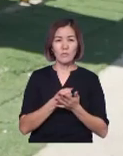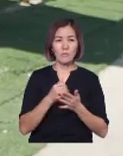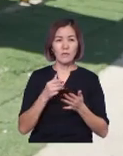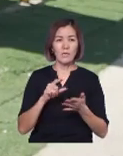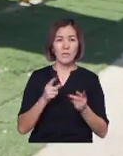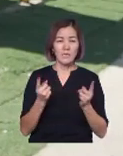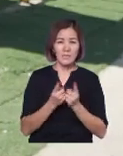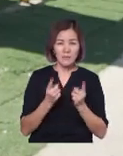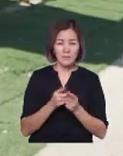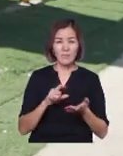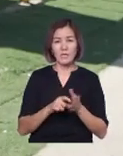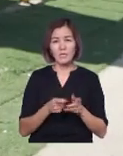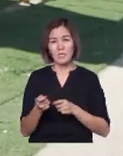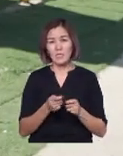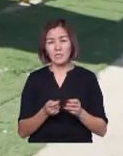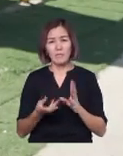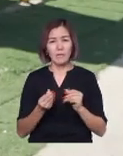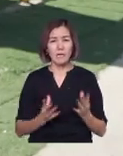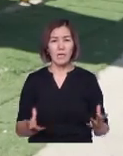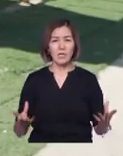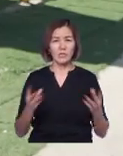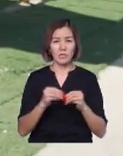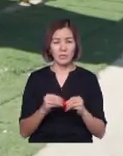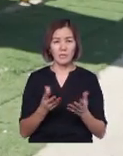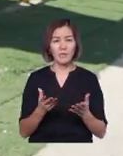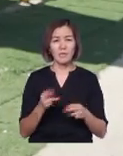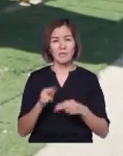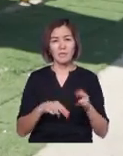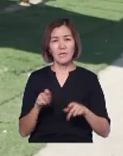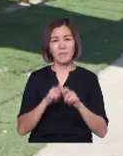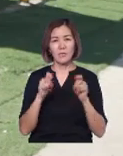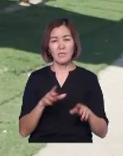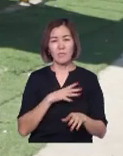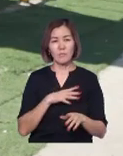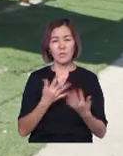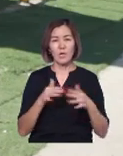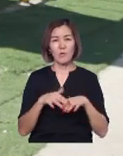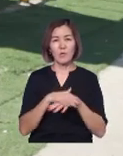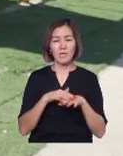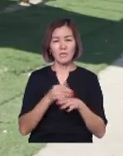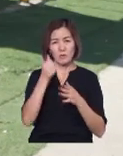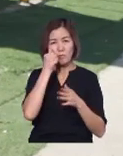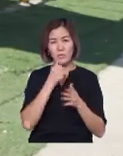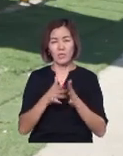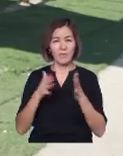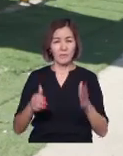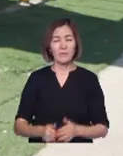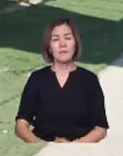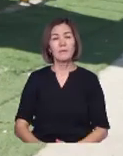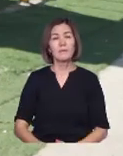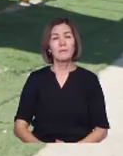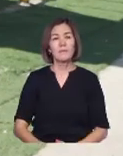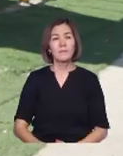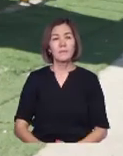сынып жетекшілері бар. Осы көп көмектесіп ауылдың бір ауылдың азаматтарының бірігімен және